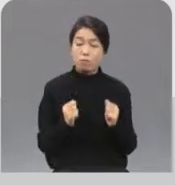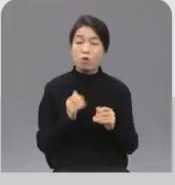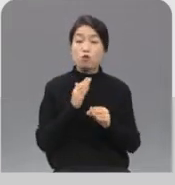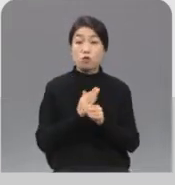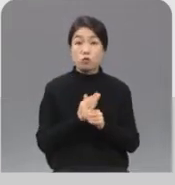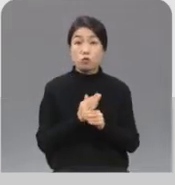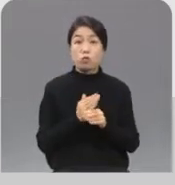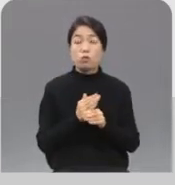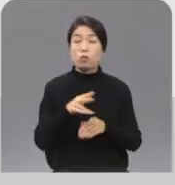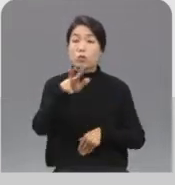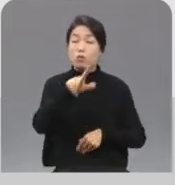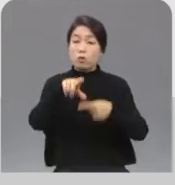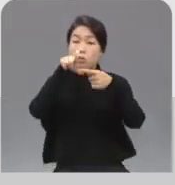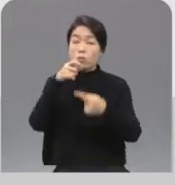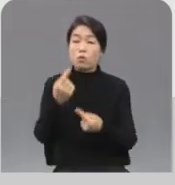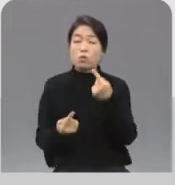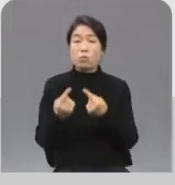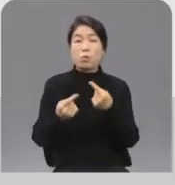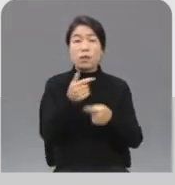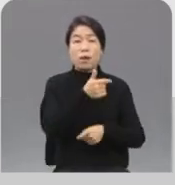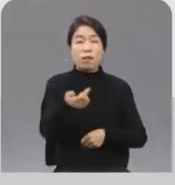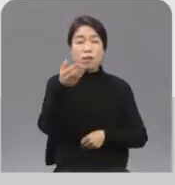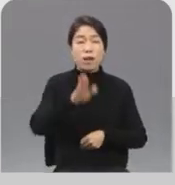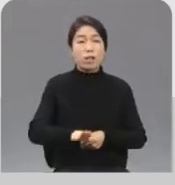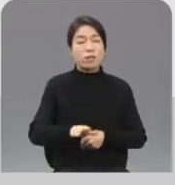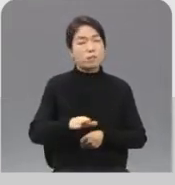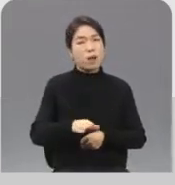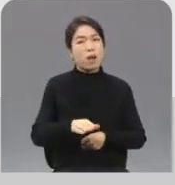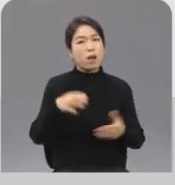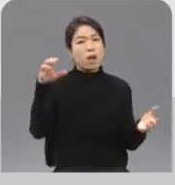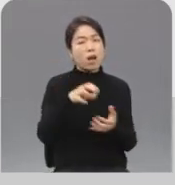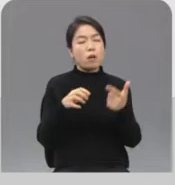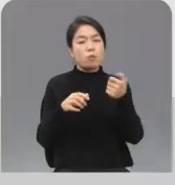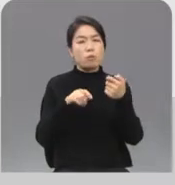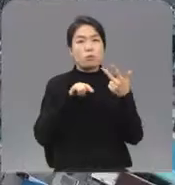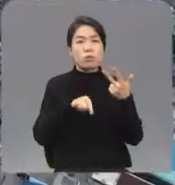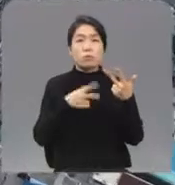비율도 전국 평균보다는 높지만 67.7%입니다